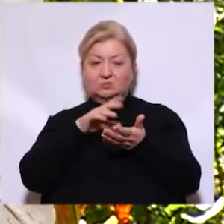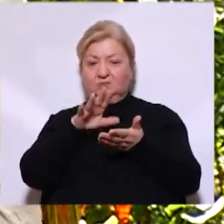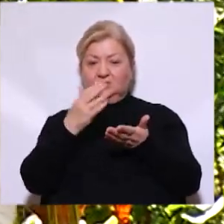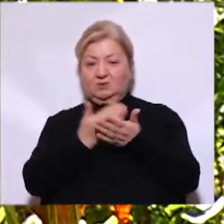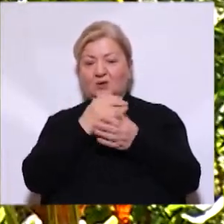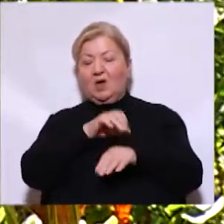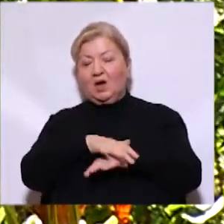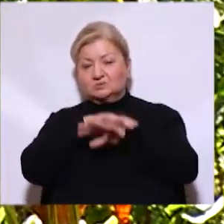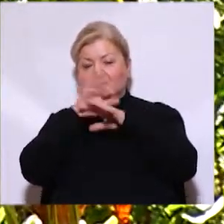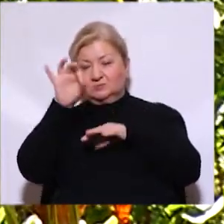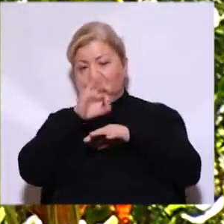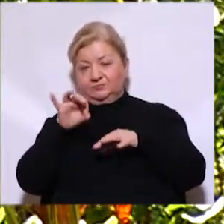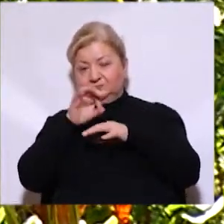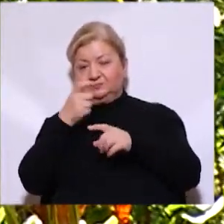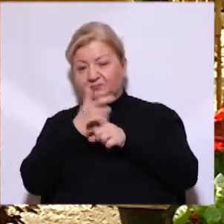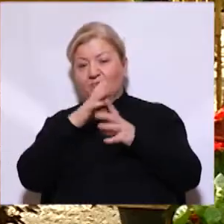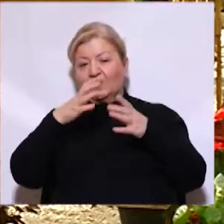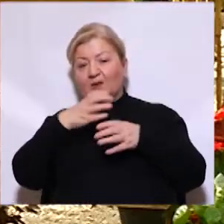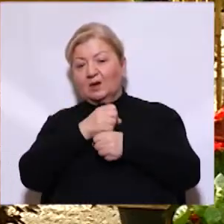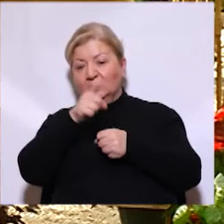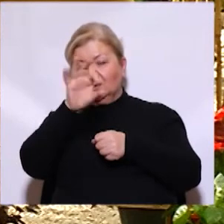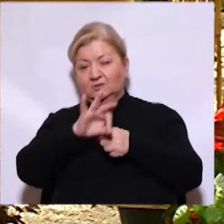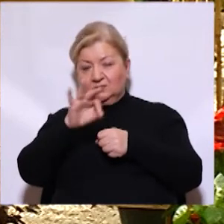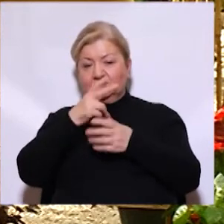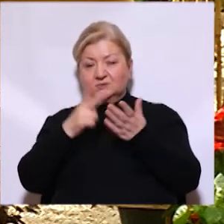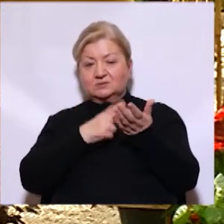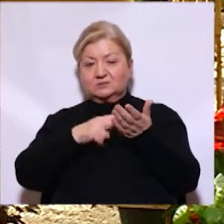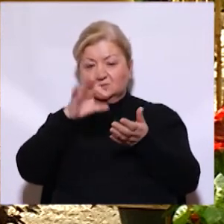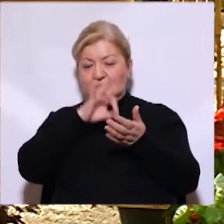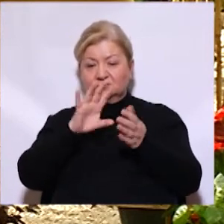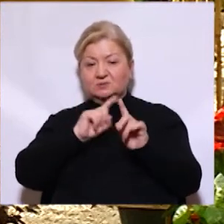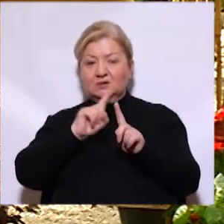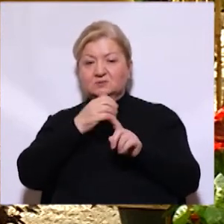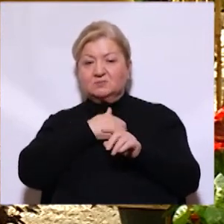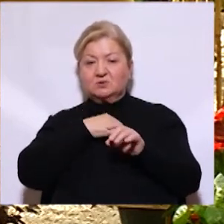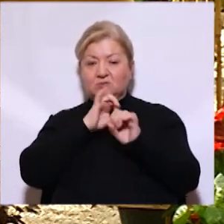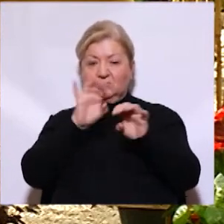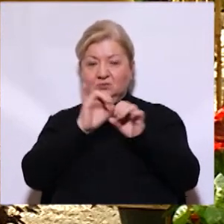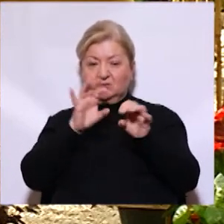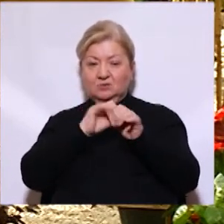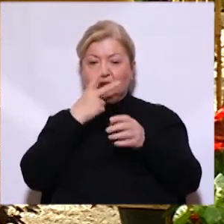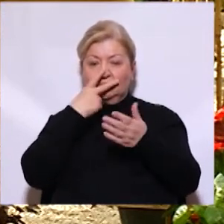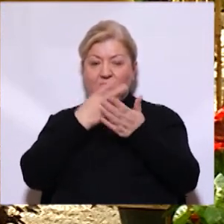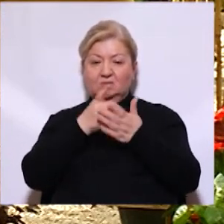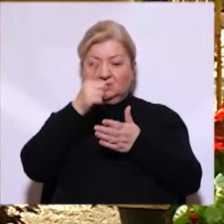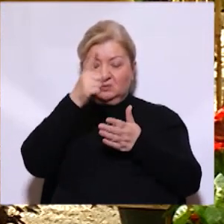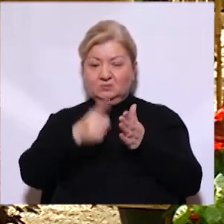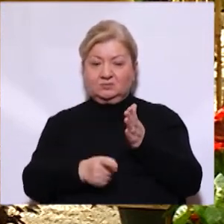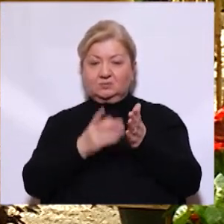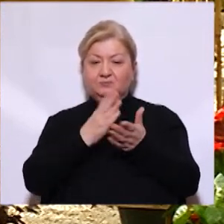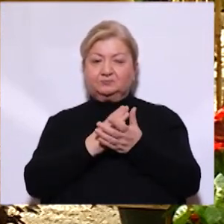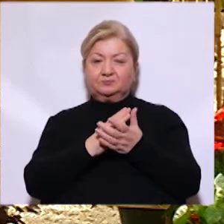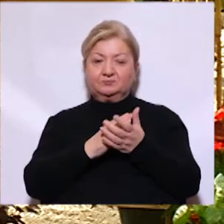კუნძულ ტექსელის აჯანყებაც. აი ეს არის მოკლედ ამ წიგნების შესახებ, რაც მინდოდა და ნუ შეამჩნევდით, რომ ყველაფერი